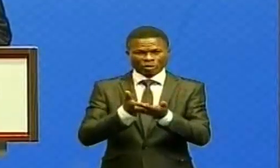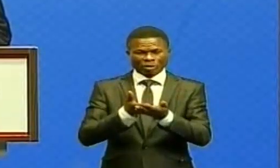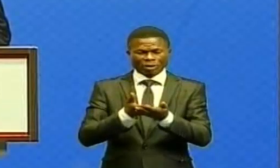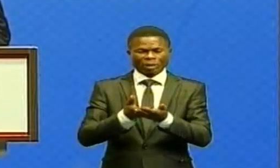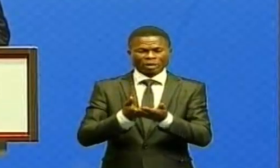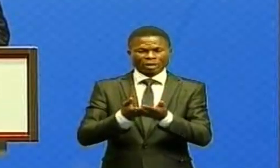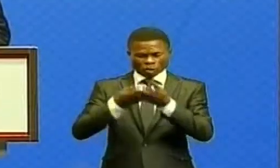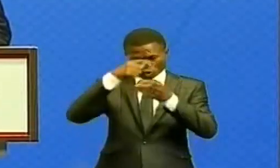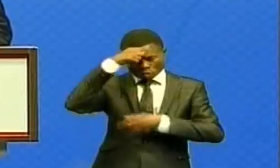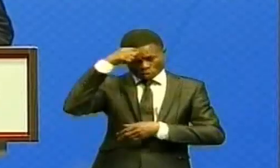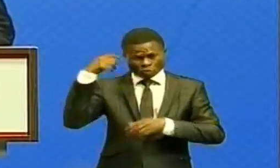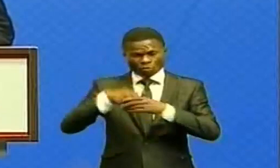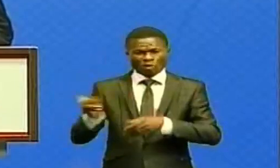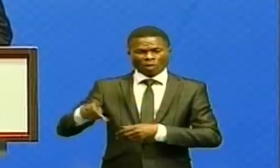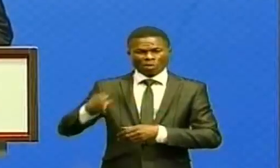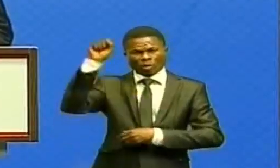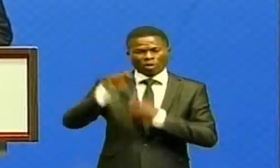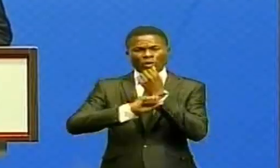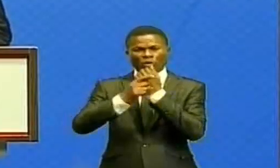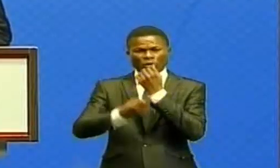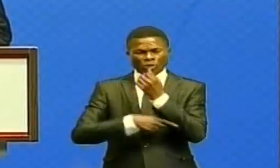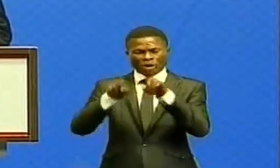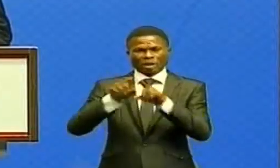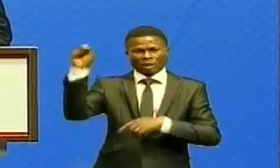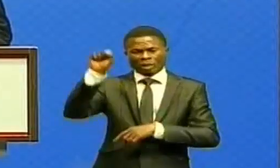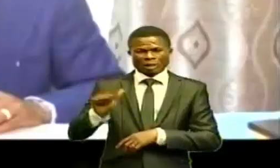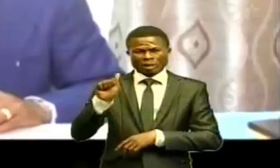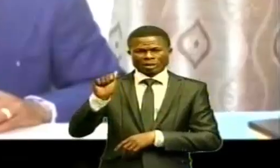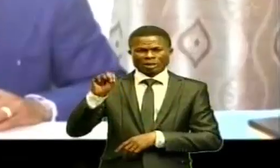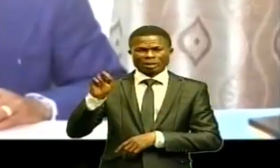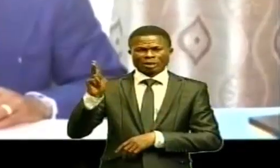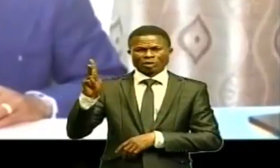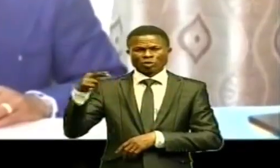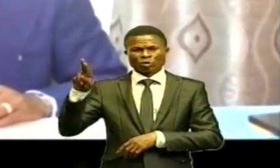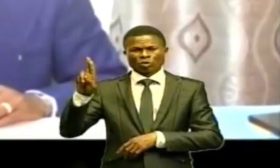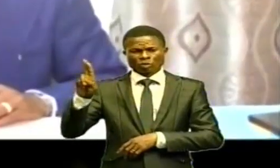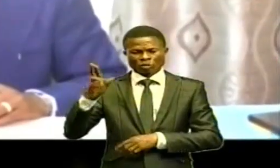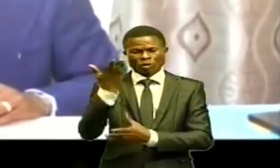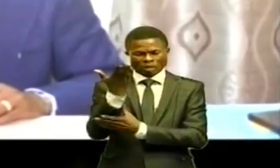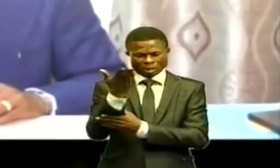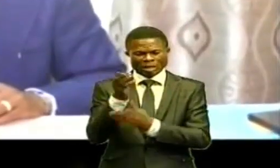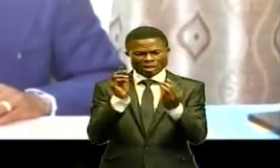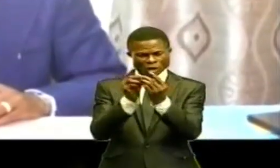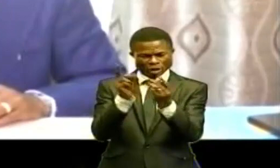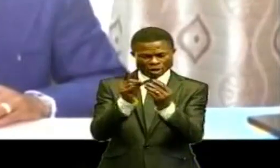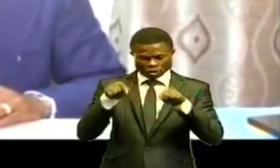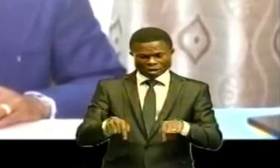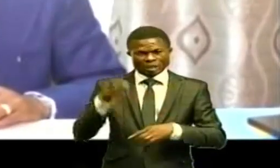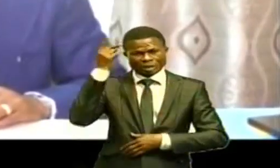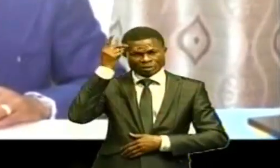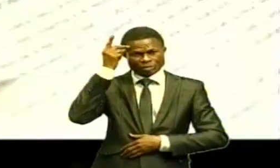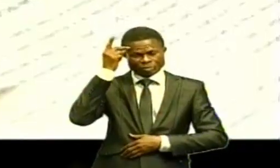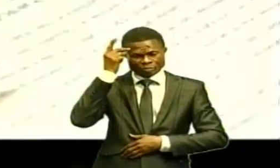crises dans les provinces du Sud Kivu et du Sankuru qui l'ont obligé a appelé en consultation à Kinshasa